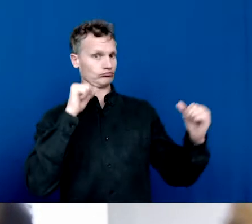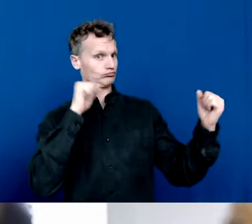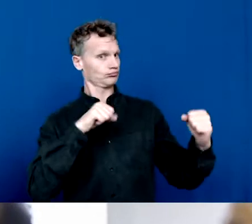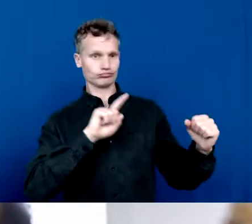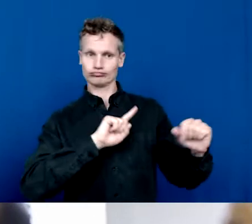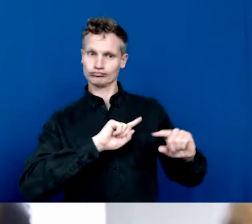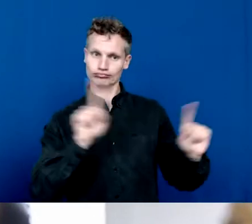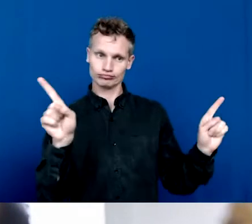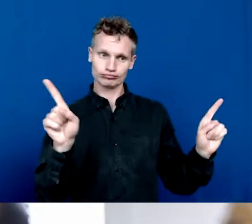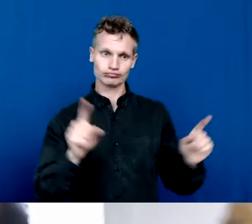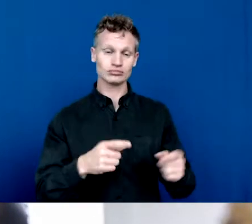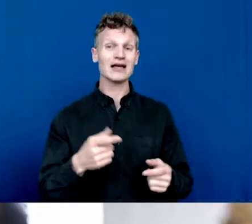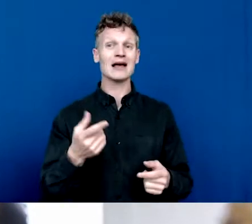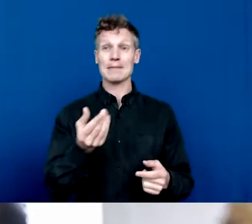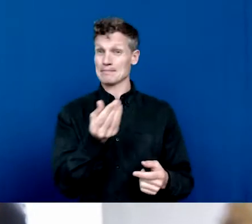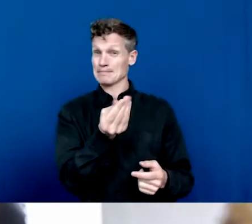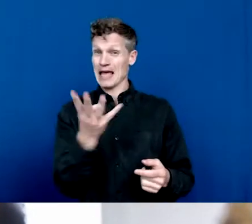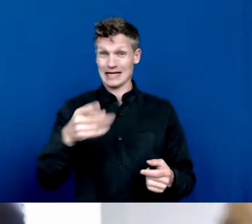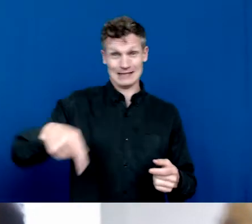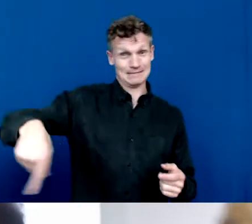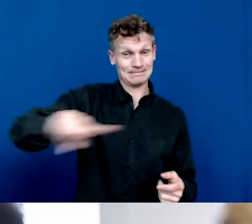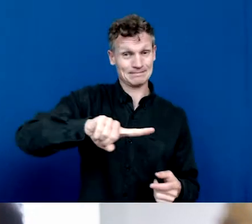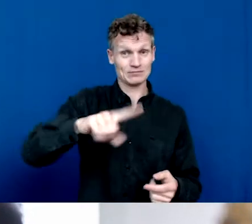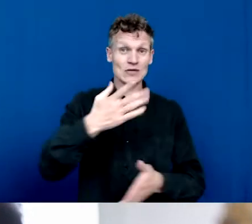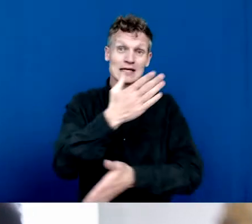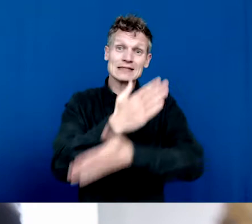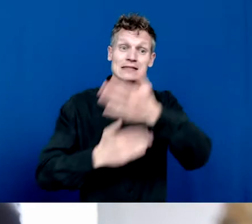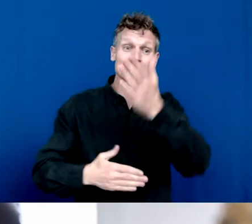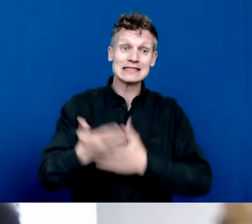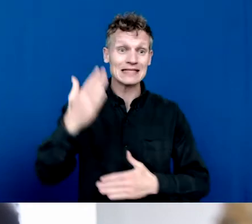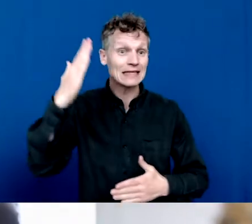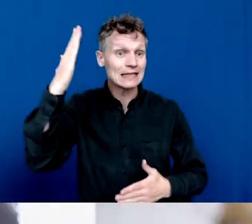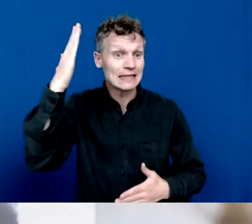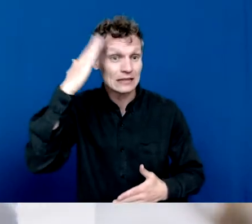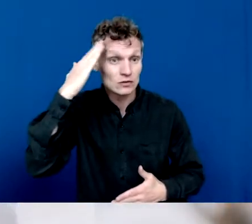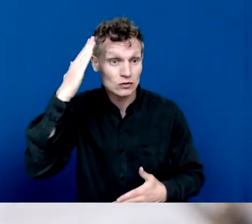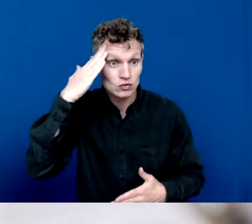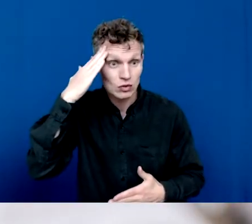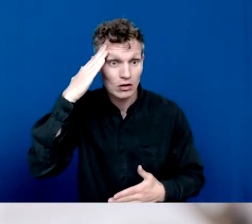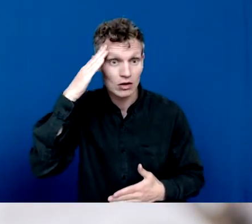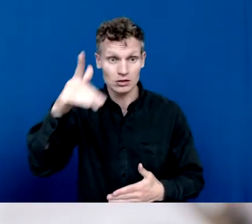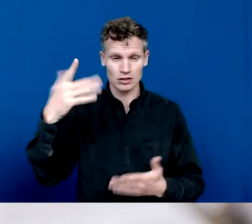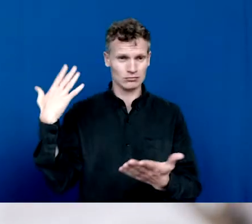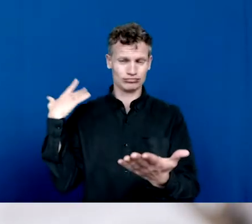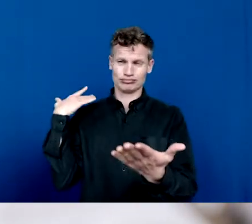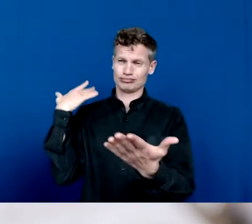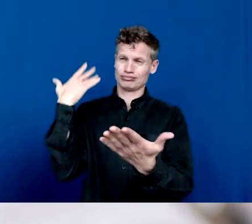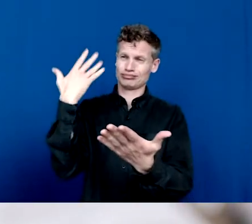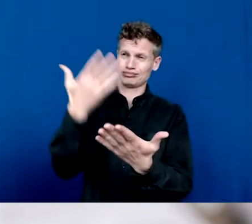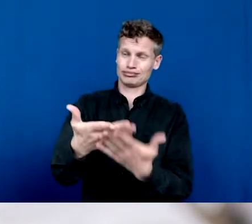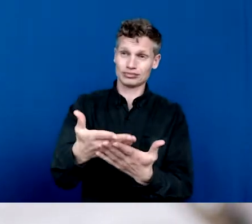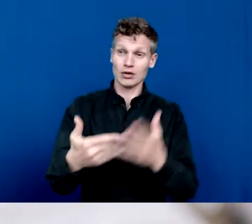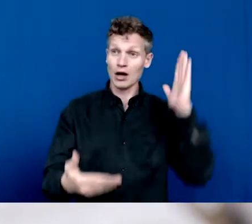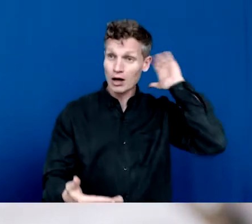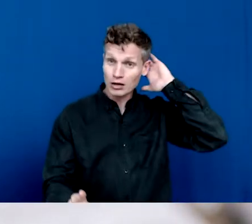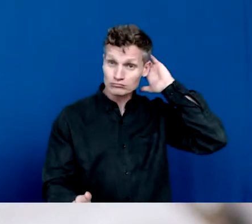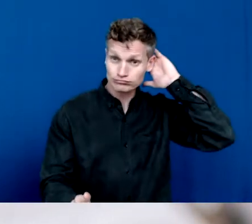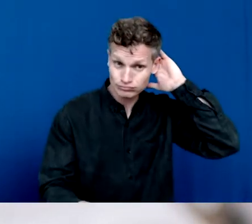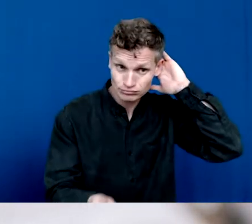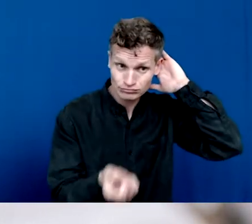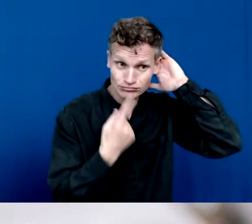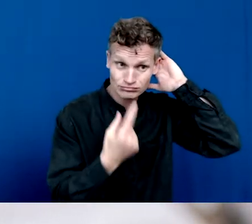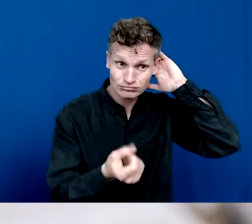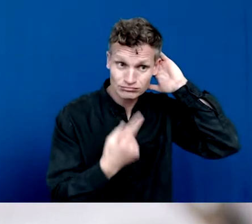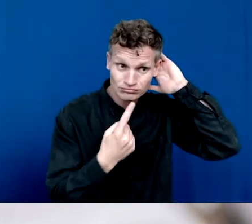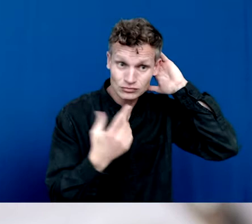en particulier celles qui présentent une déficience intellectuelle, sont depuis longtemps soumises à l'utilisation